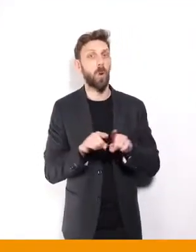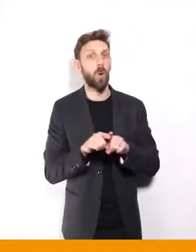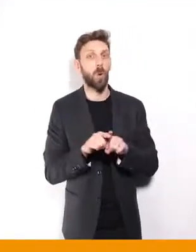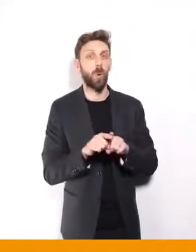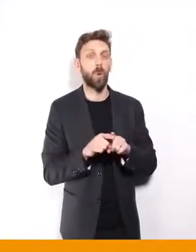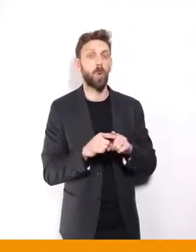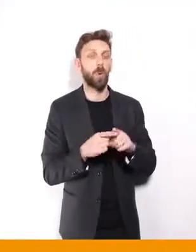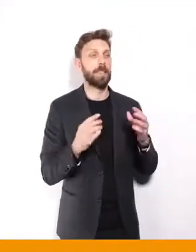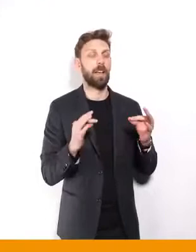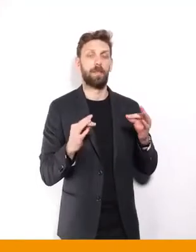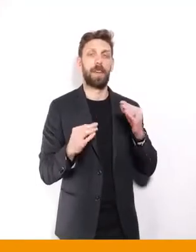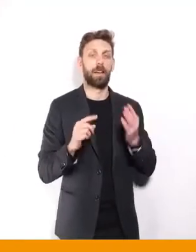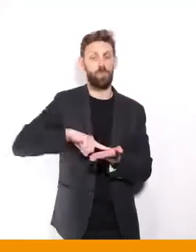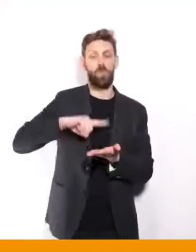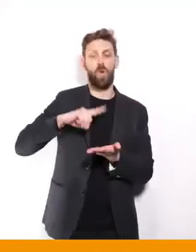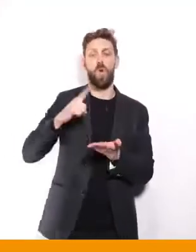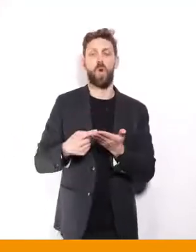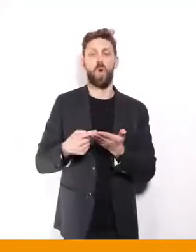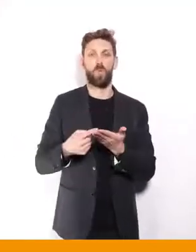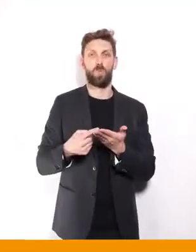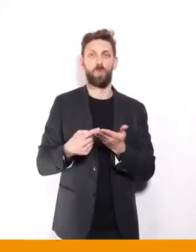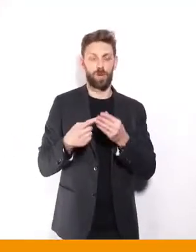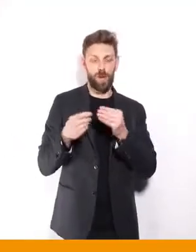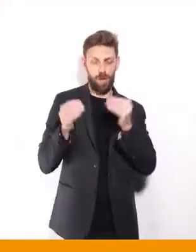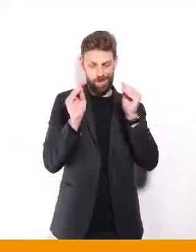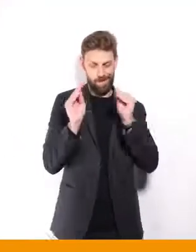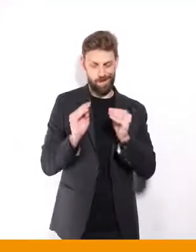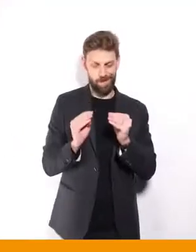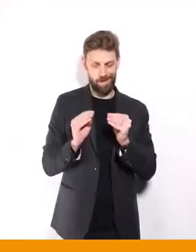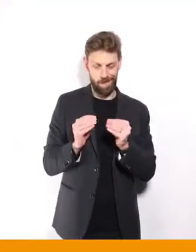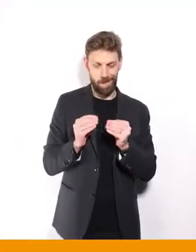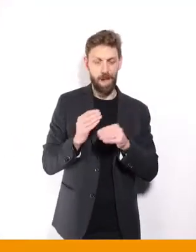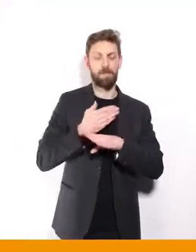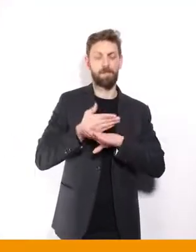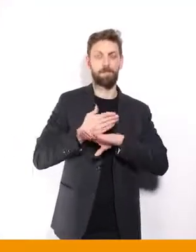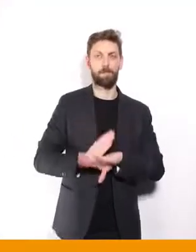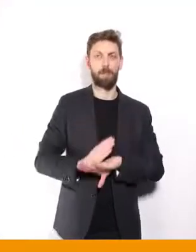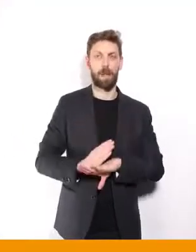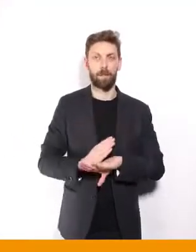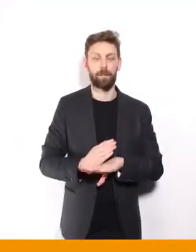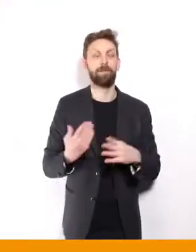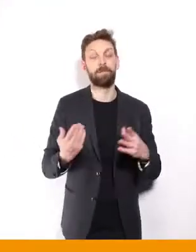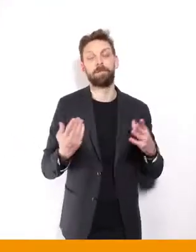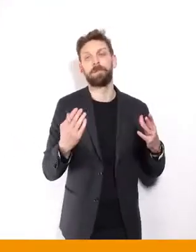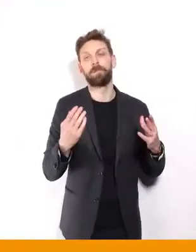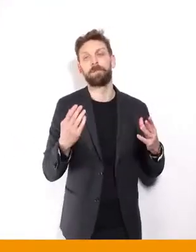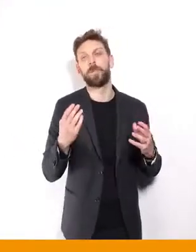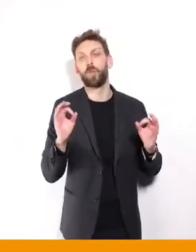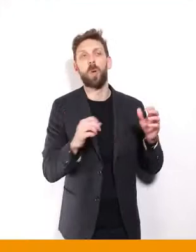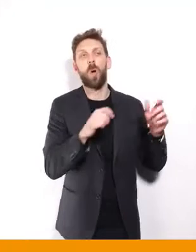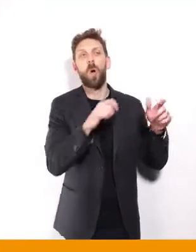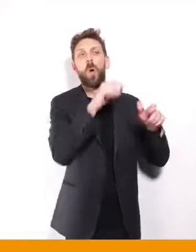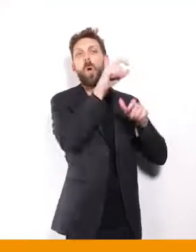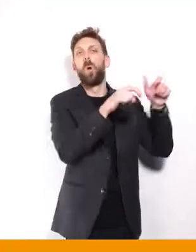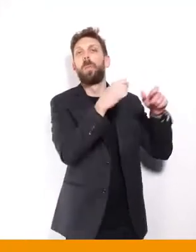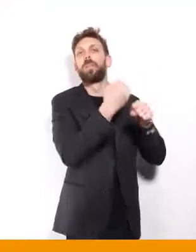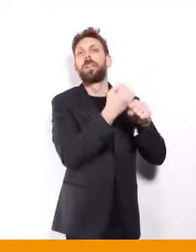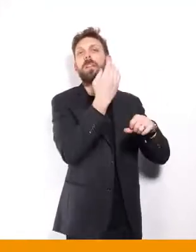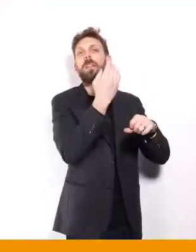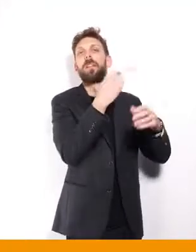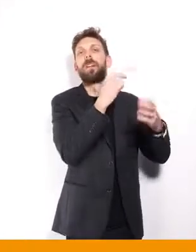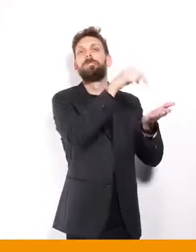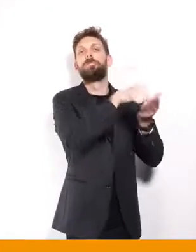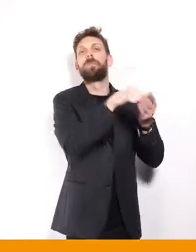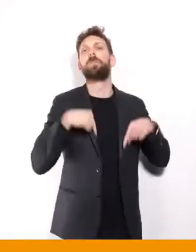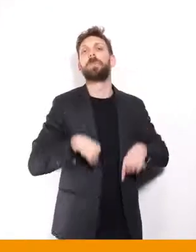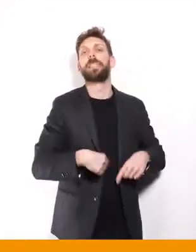budgétaire. On doit pouvoir, et ça, les technos de Bercy ne savent pas faire, on doit pouvoir